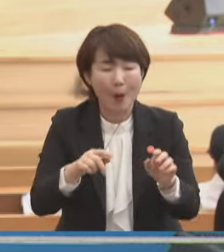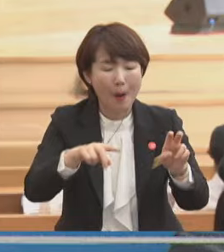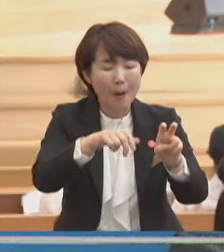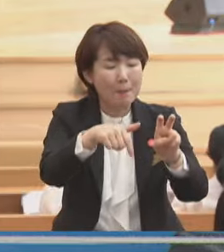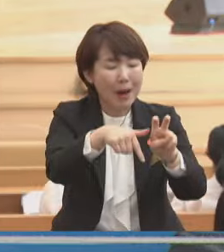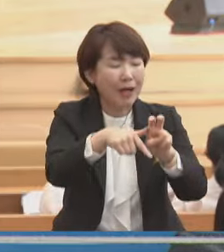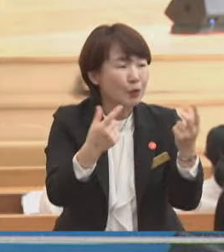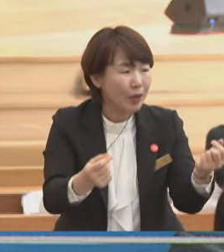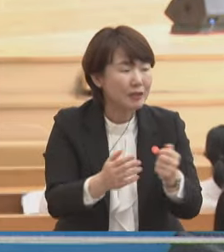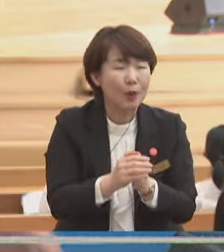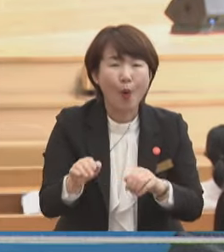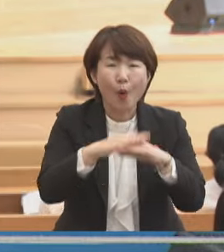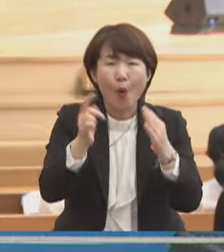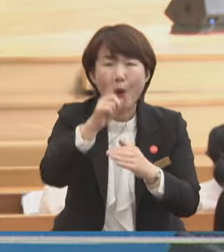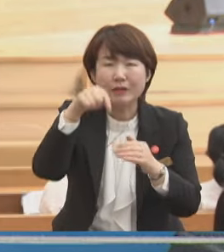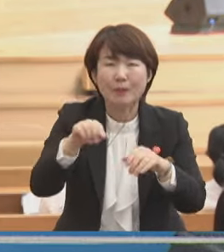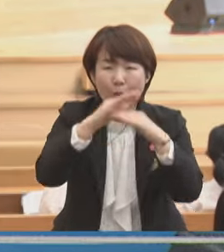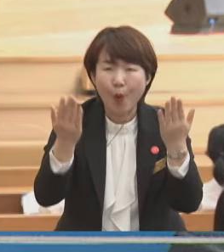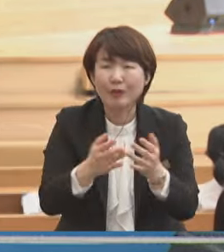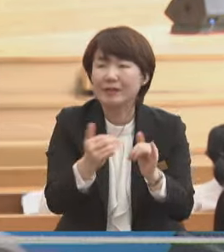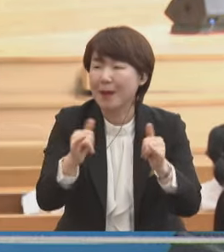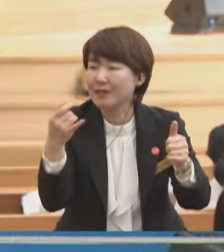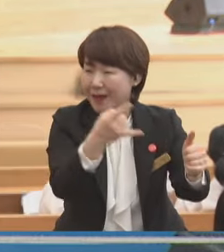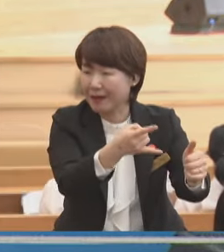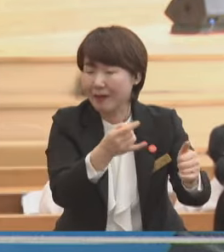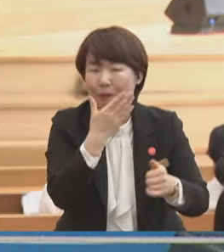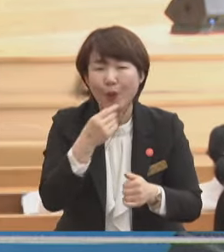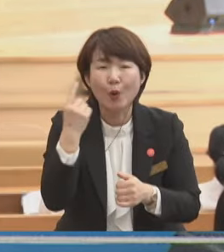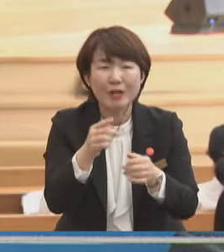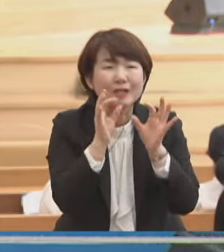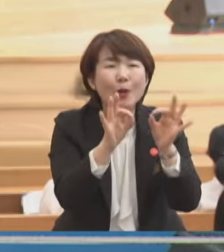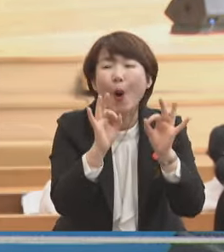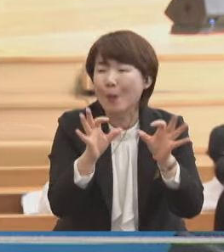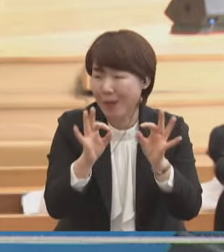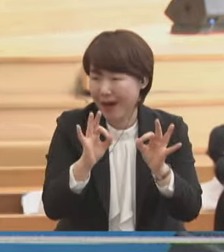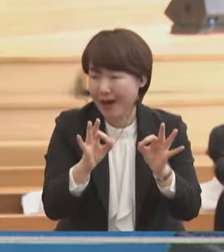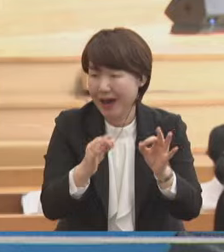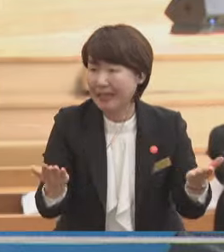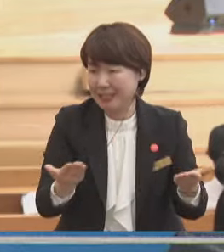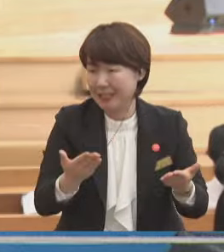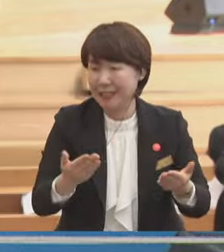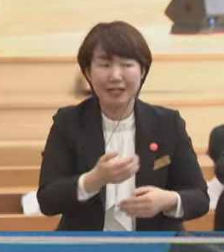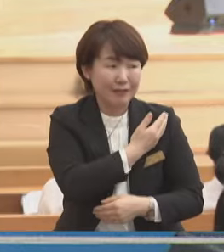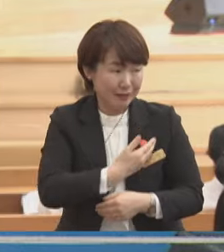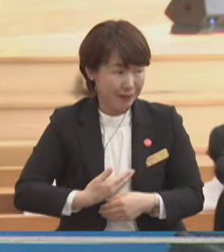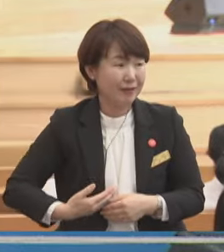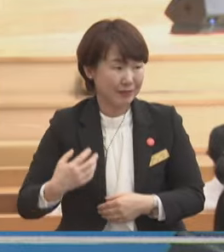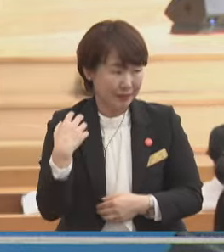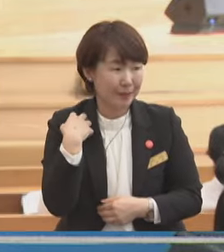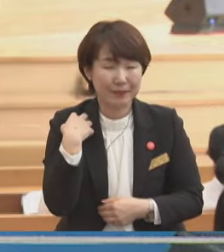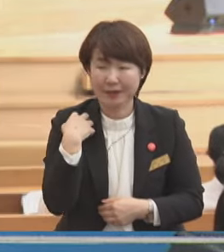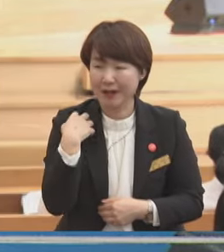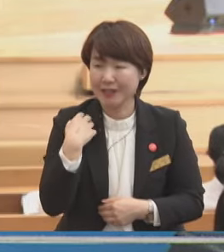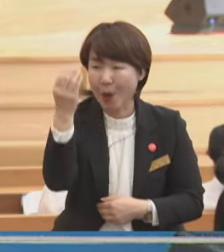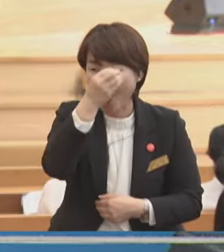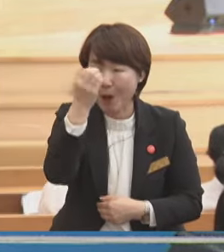온천 만민에게 만민에게 복음을 전파도 제자들이이 엄청난 사역을